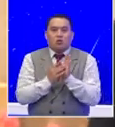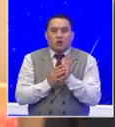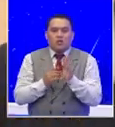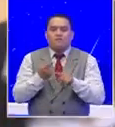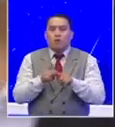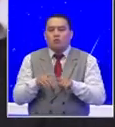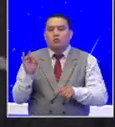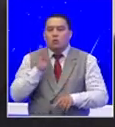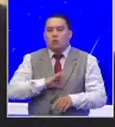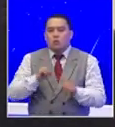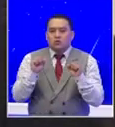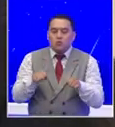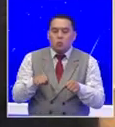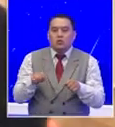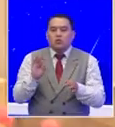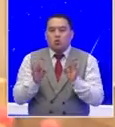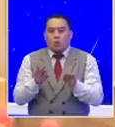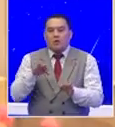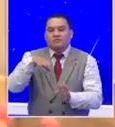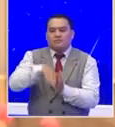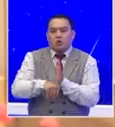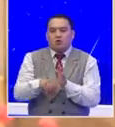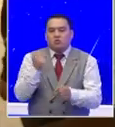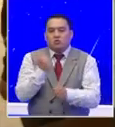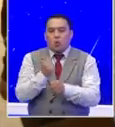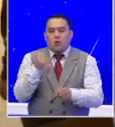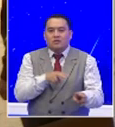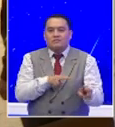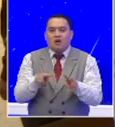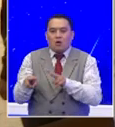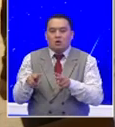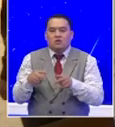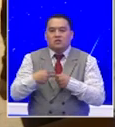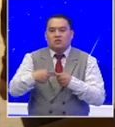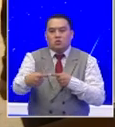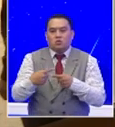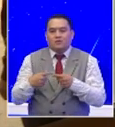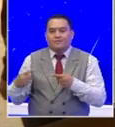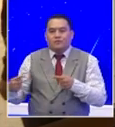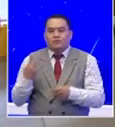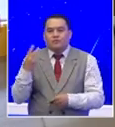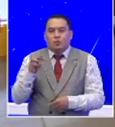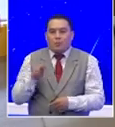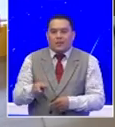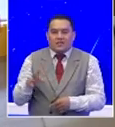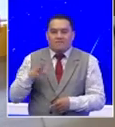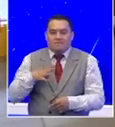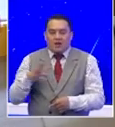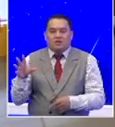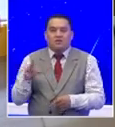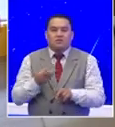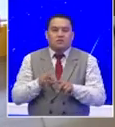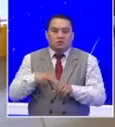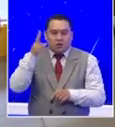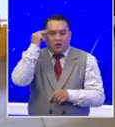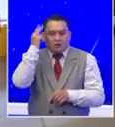особое строгое соблюдение санитарных норм. Наполняемость аудитории строго регламентирована. Столы на расстоянии не менее 2 метров. От этого и как никогда минимальное